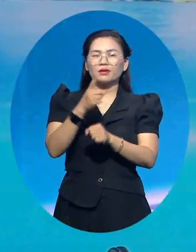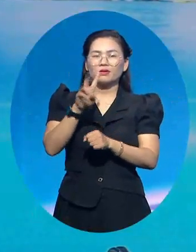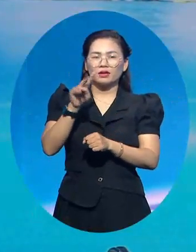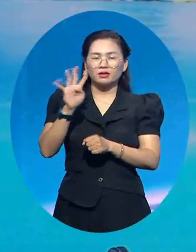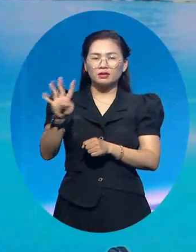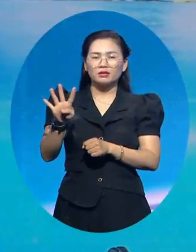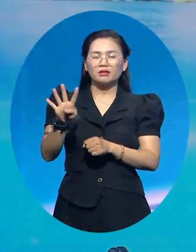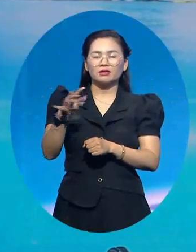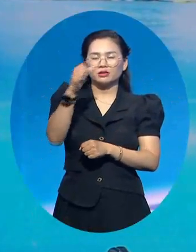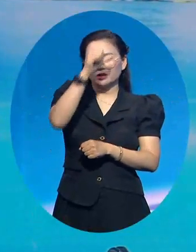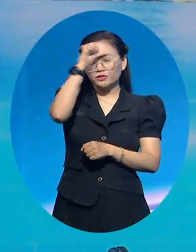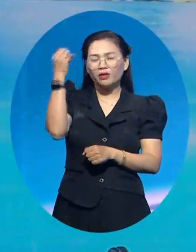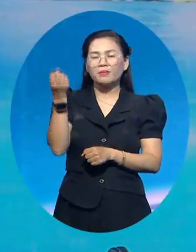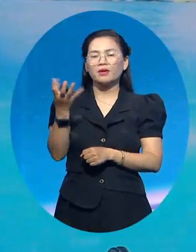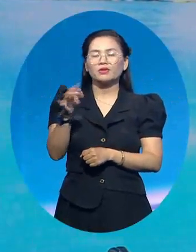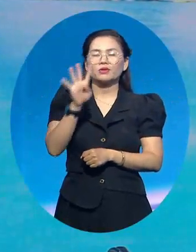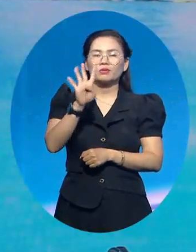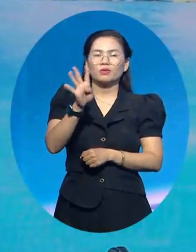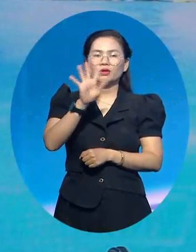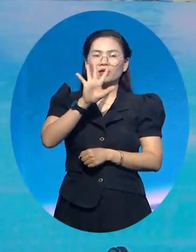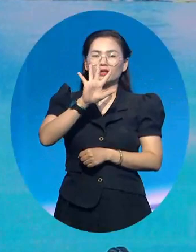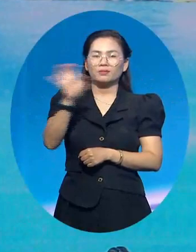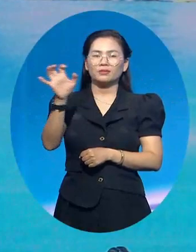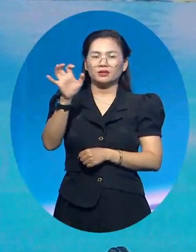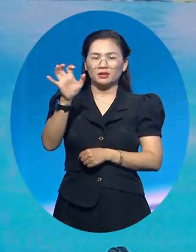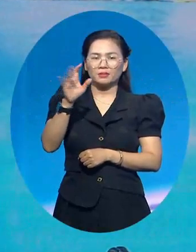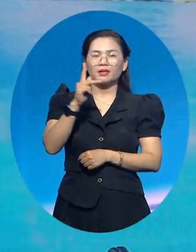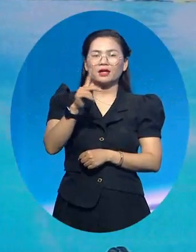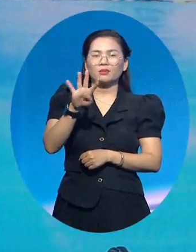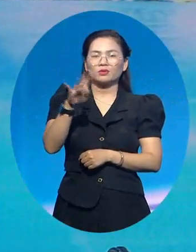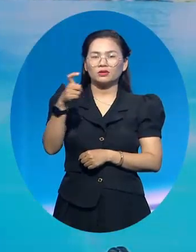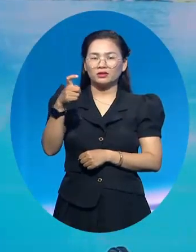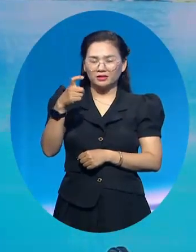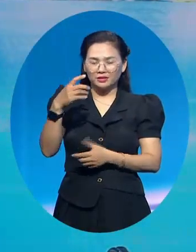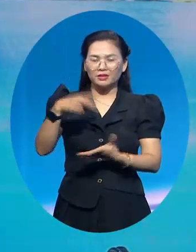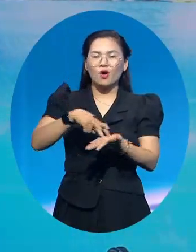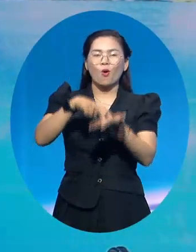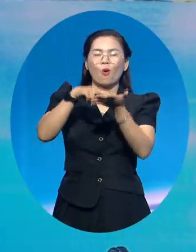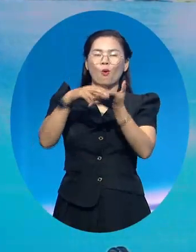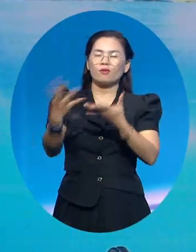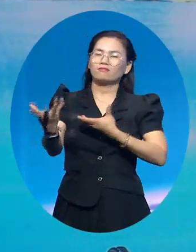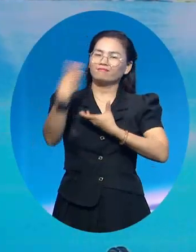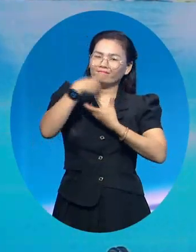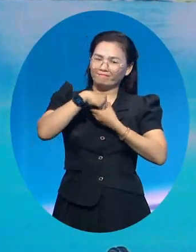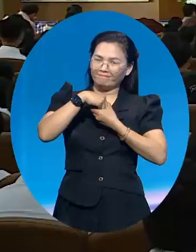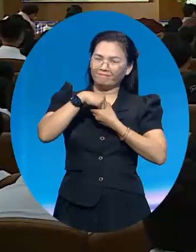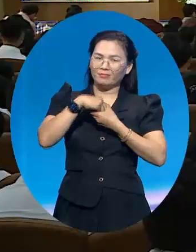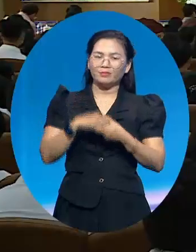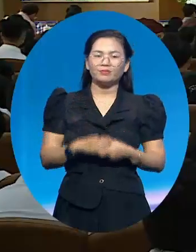2023-2024, chào đón hơn 4.500 tân sinh viên khóa K49 vừa trúng tuyển vào trường.